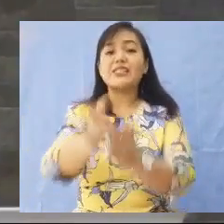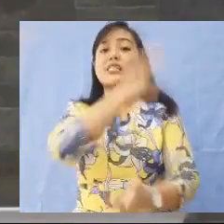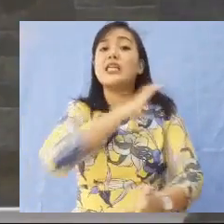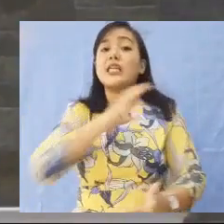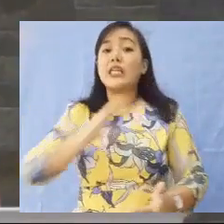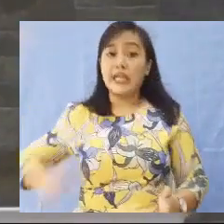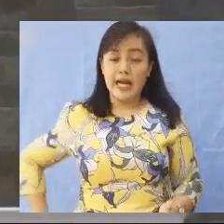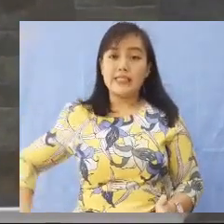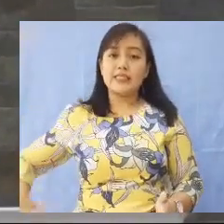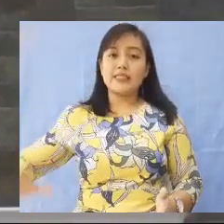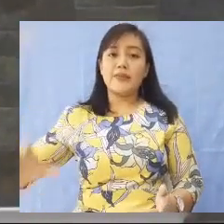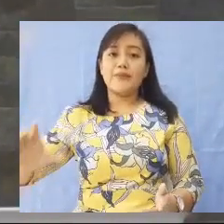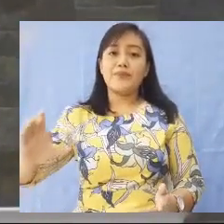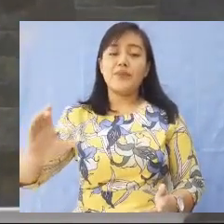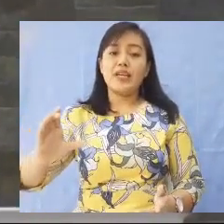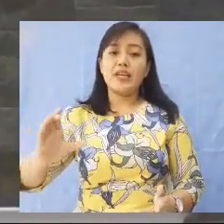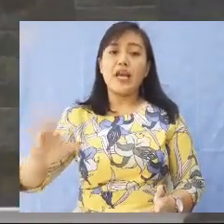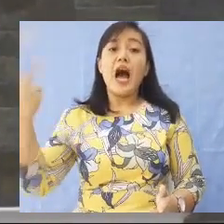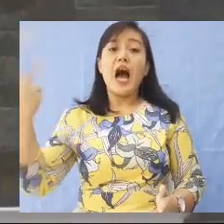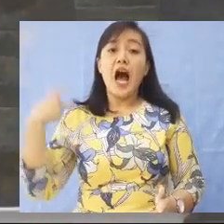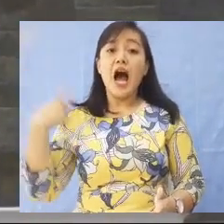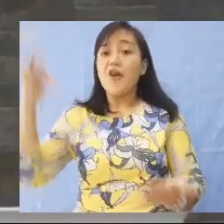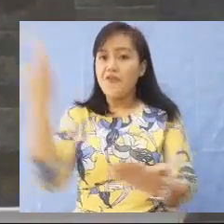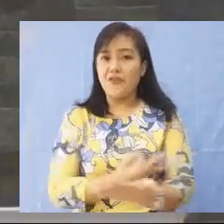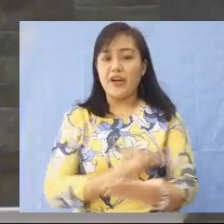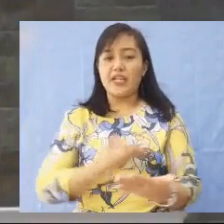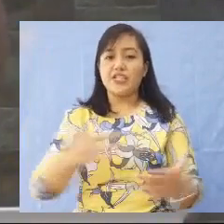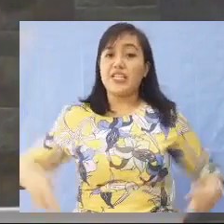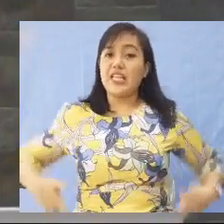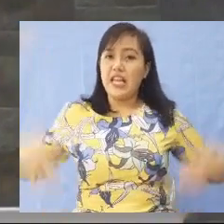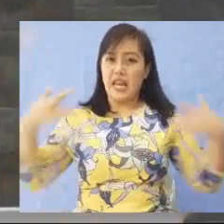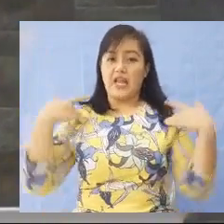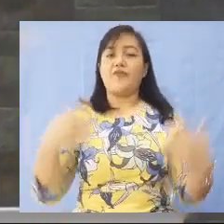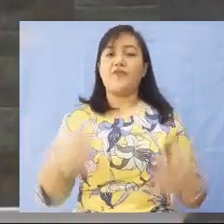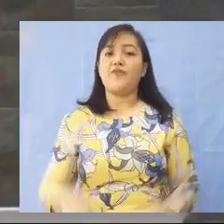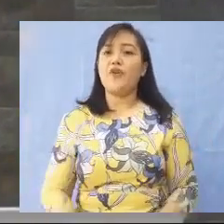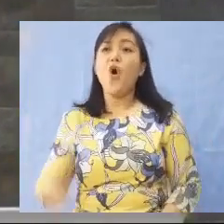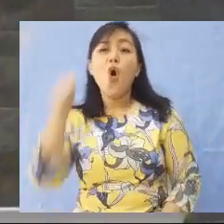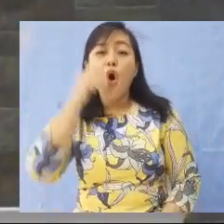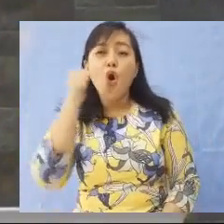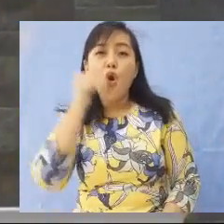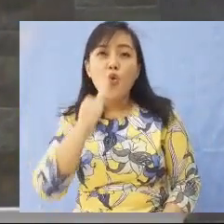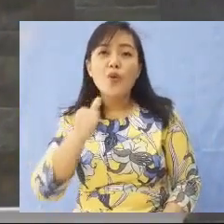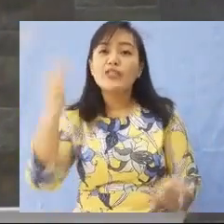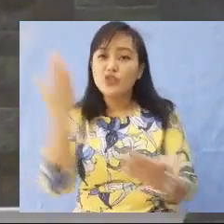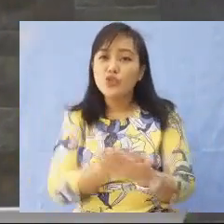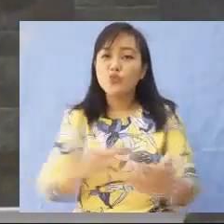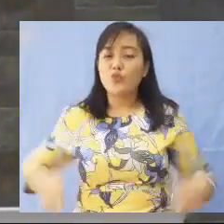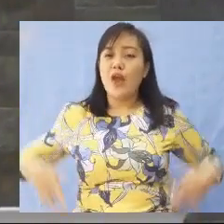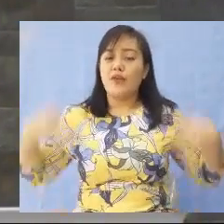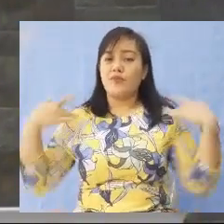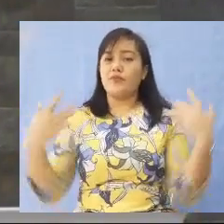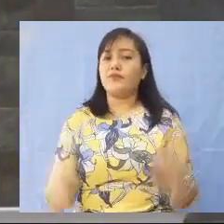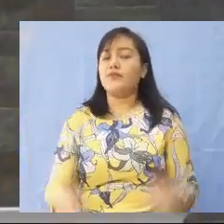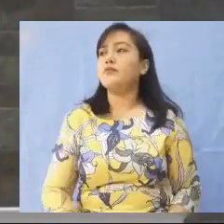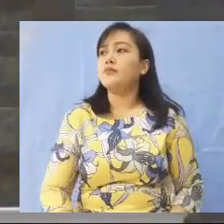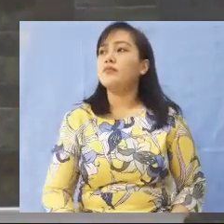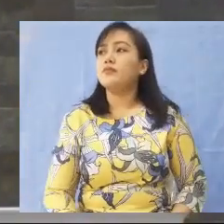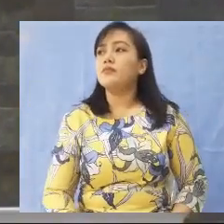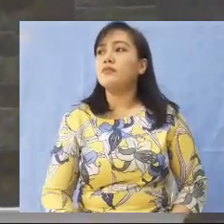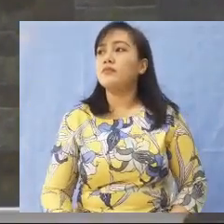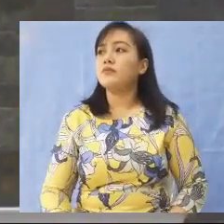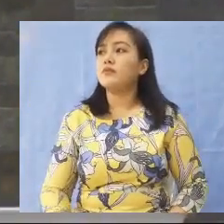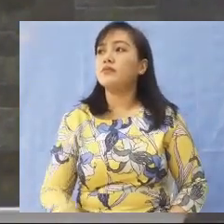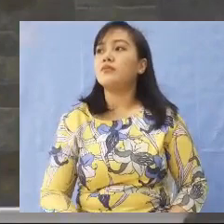yung kanyang mga apostles na pumunta doon sa cities para mangaral ng salita ng Diyos, at the same time, para kumuha